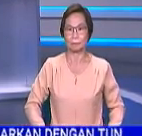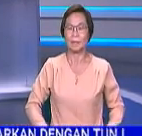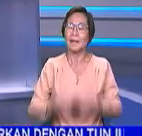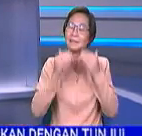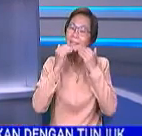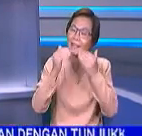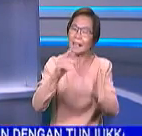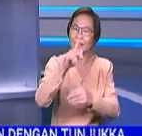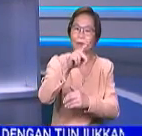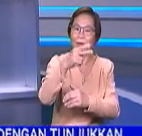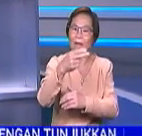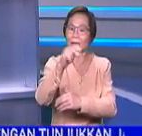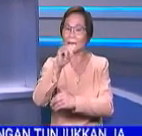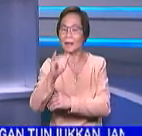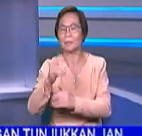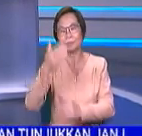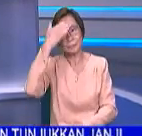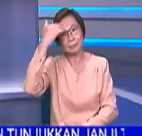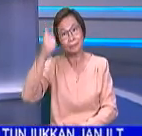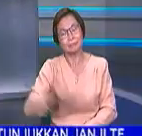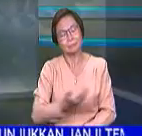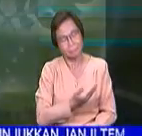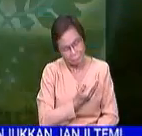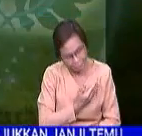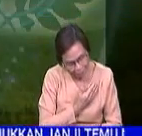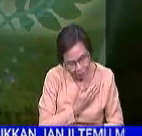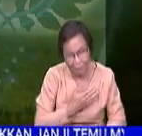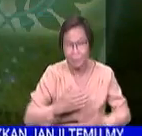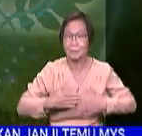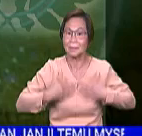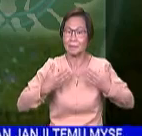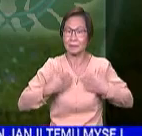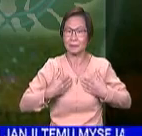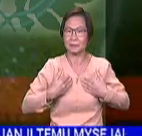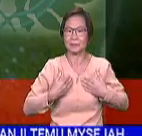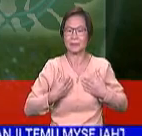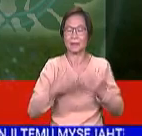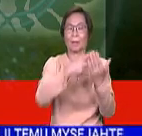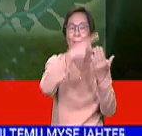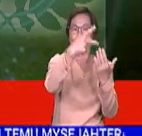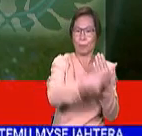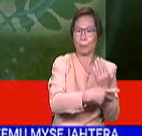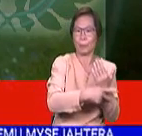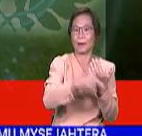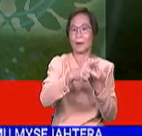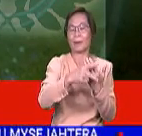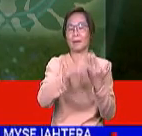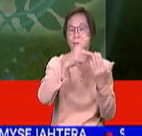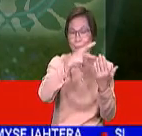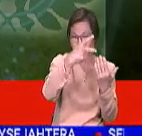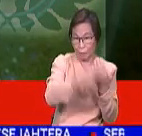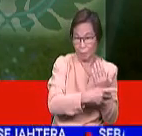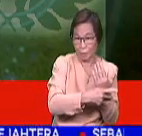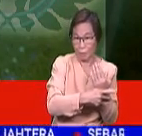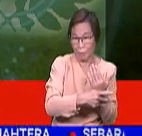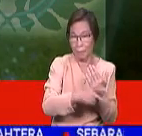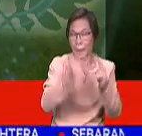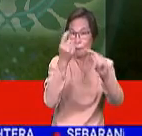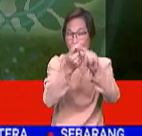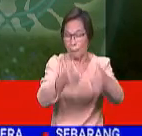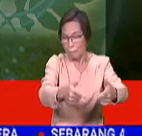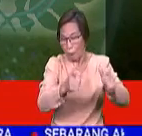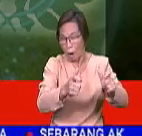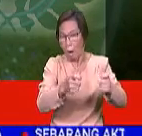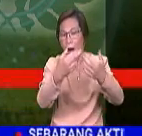Hai terima kasih krim Assalamualaikum dan salam sejahtera inisiatif it then formed pembinaan ekspressa